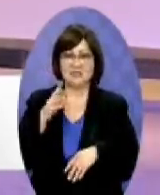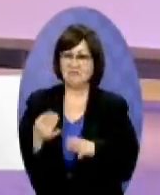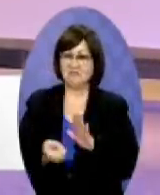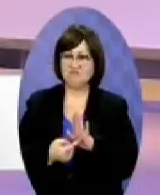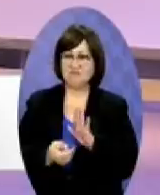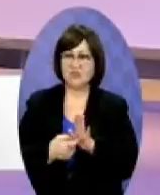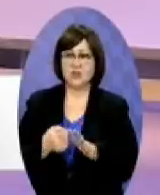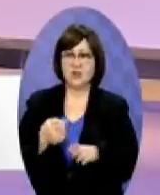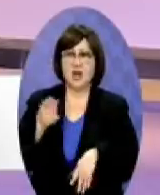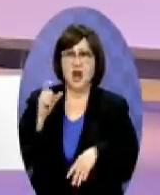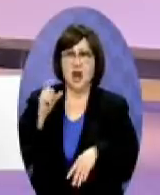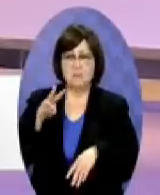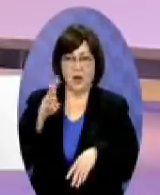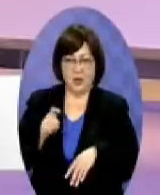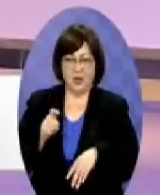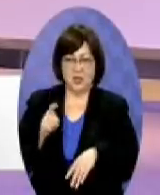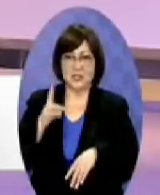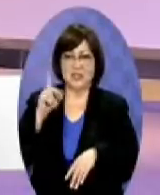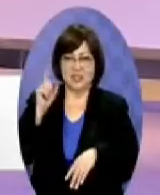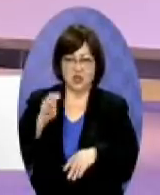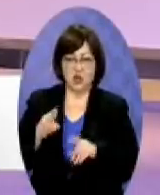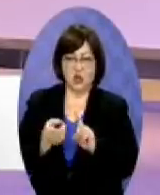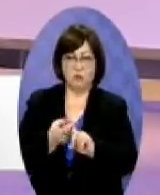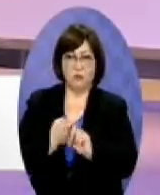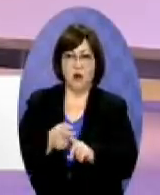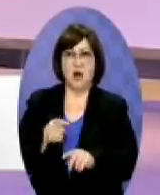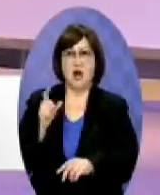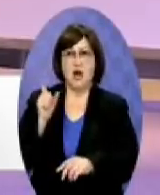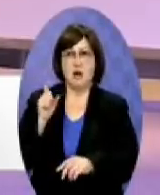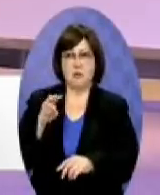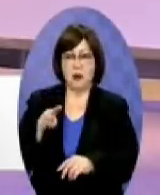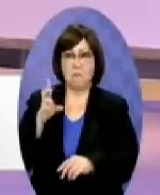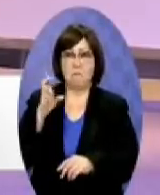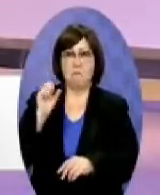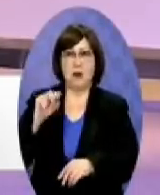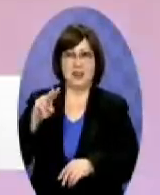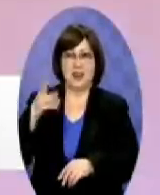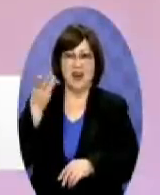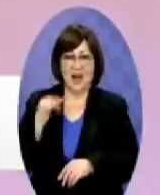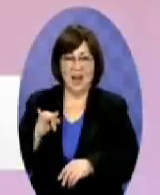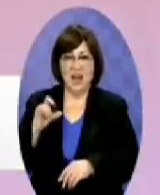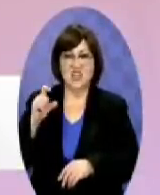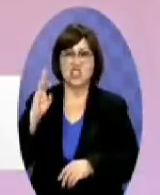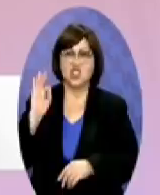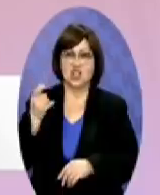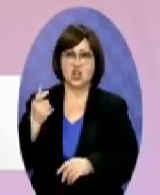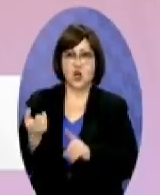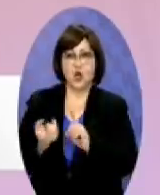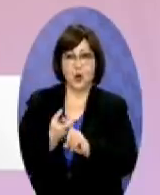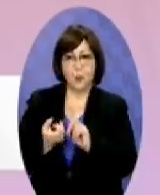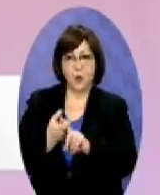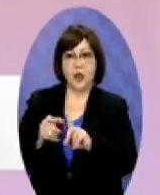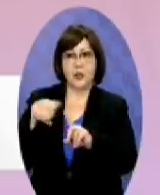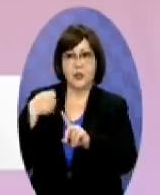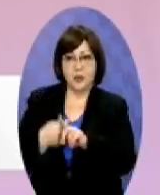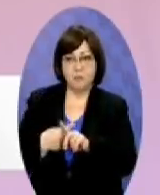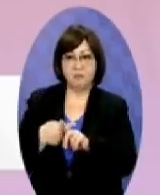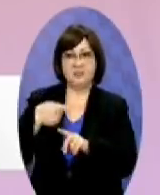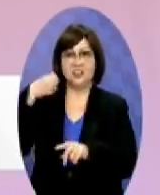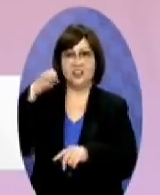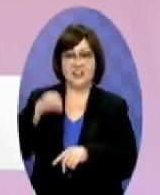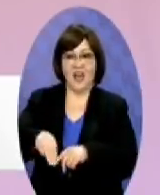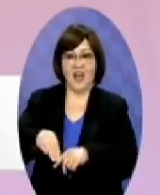бүтээлтэй залгахаар эмхэд гэдэг энд балархай ээж ээж иргэлээ. Дээ нь болохоор тэ болж ондош